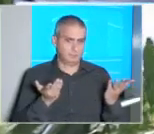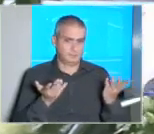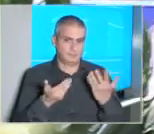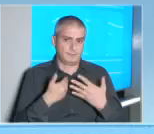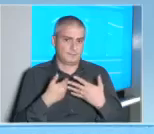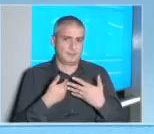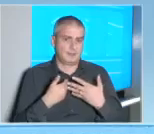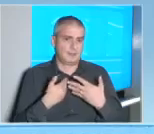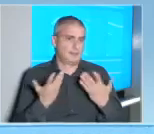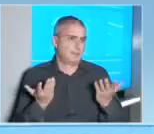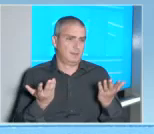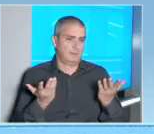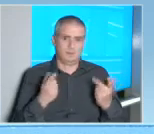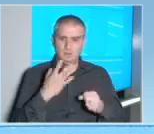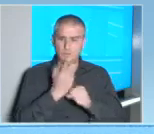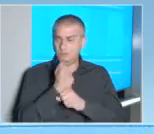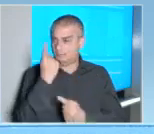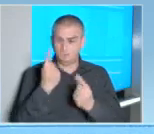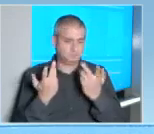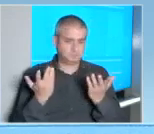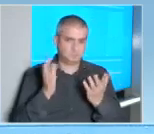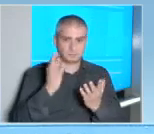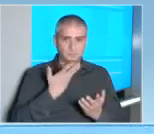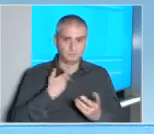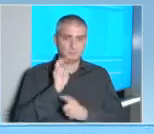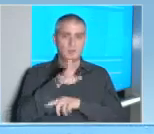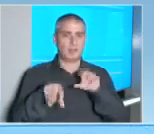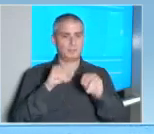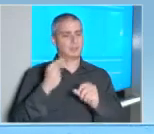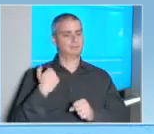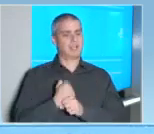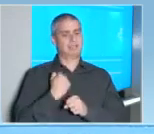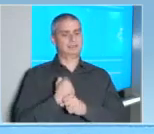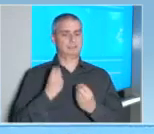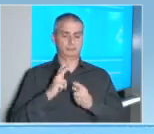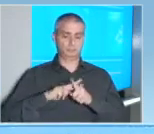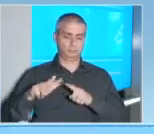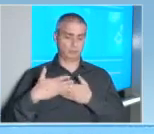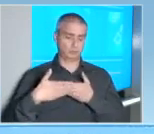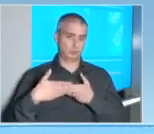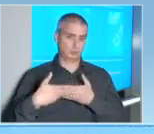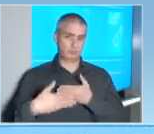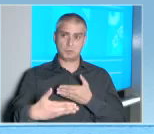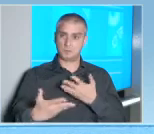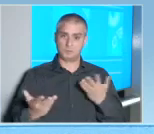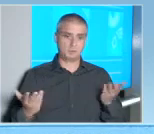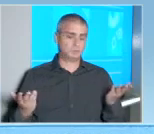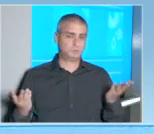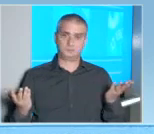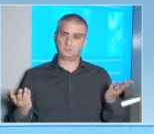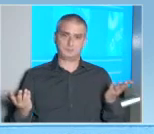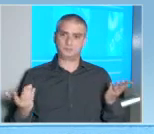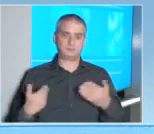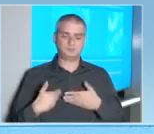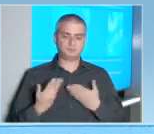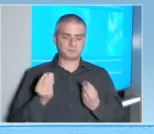אין מעבר להישג פה ושם אולי כדי שתוכלו לגשת לבחירות עם עשייה מסוימת בשלושת החודשים הקרובים,